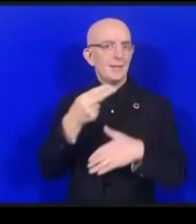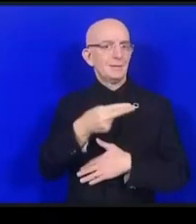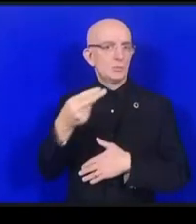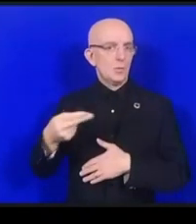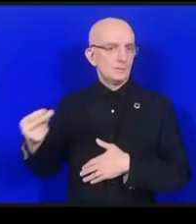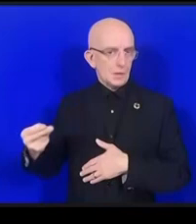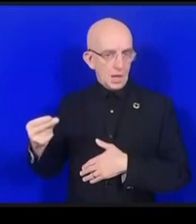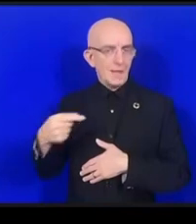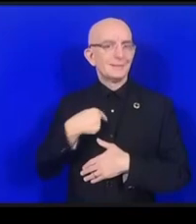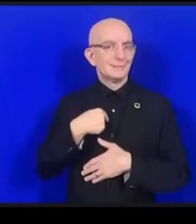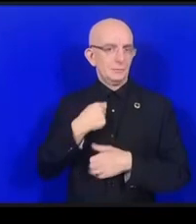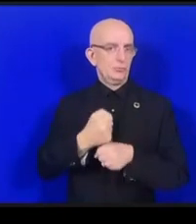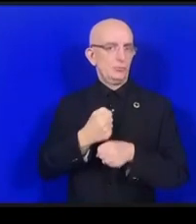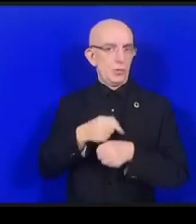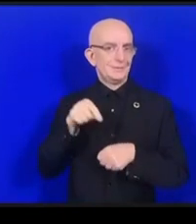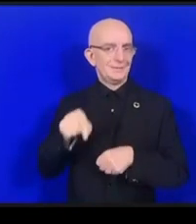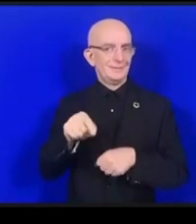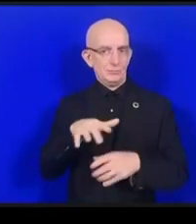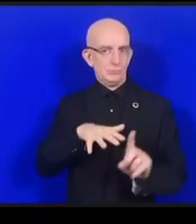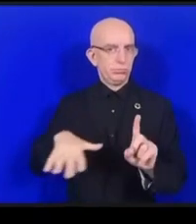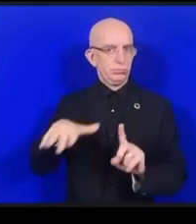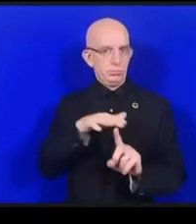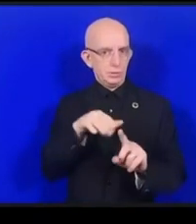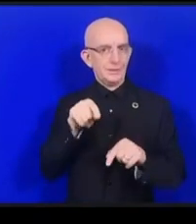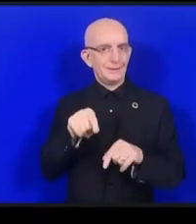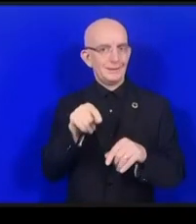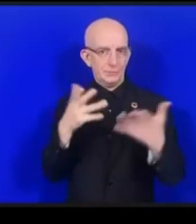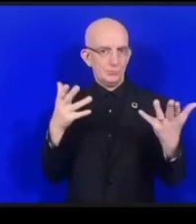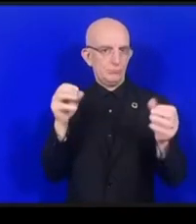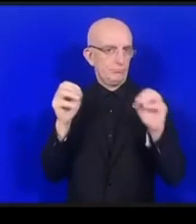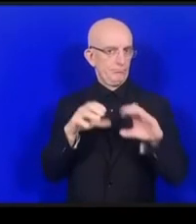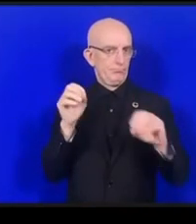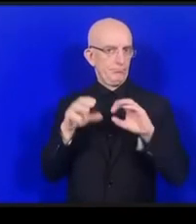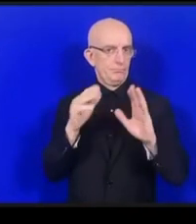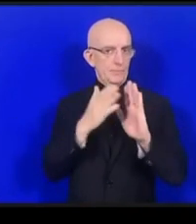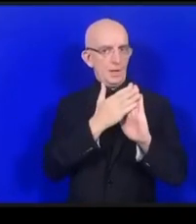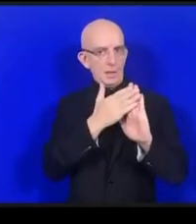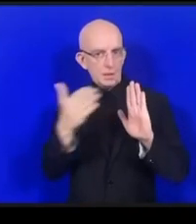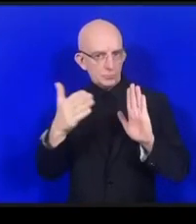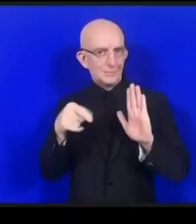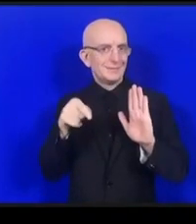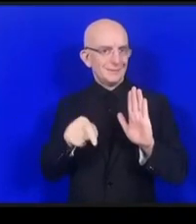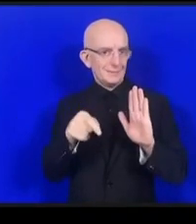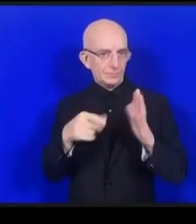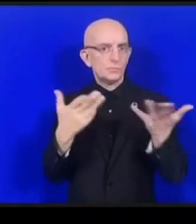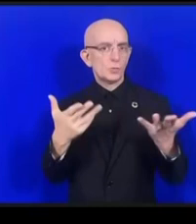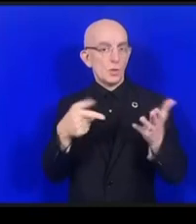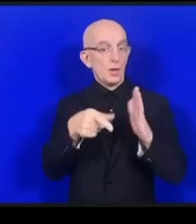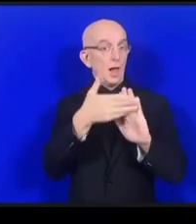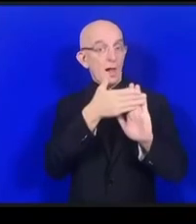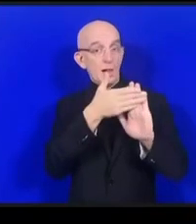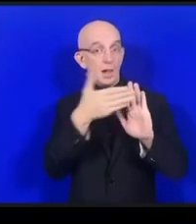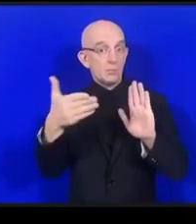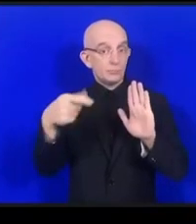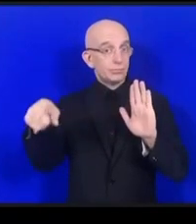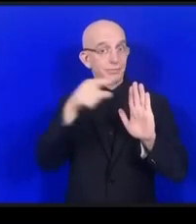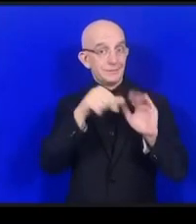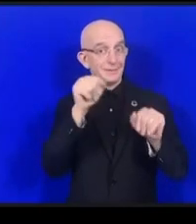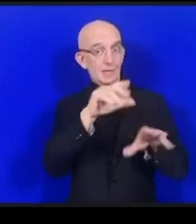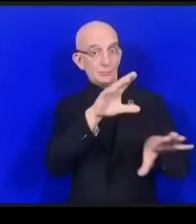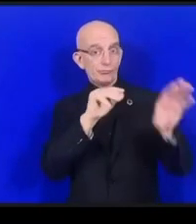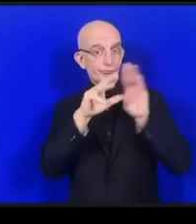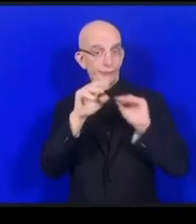что библиотеки сейчас обращают особое внимание на ту часть своей работы когда мы работаем